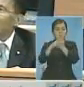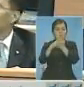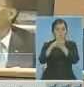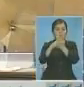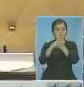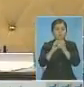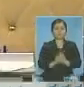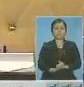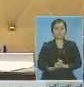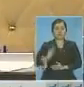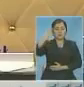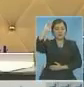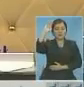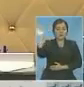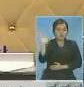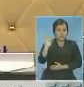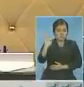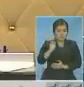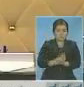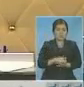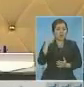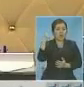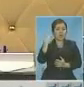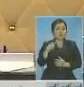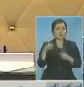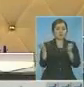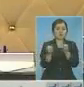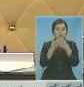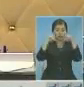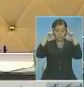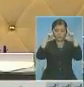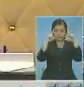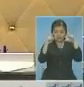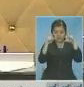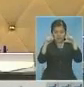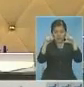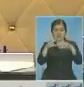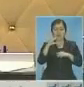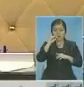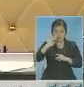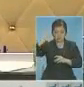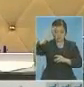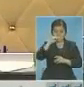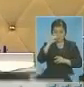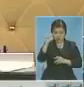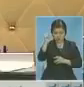ถ้าได้ไปทำประท้วงเดี๋ยวให้ท่านรังสิมาท่านเสียหายท่านจะตอบโต้เองมาท่านมาแล้วเชิญท่านมาราพ